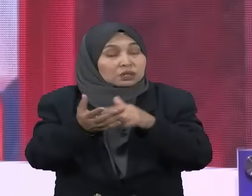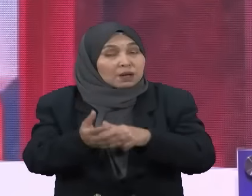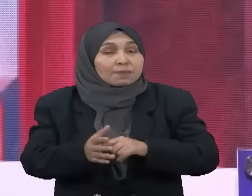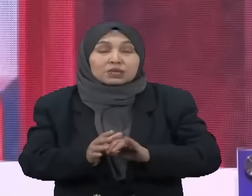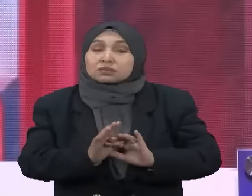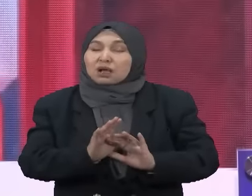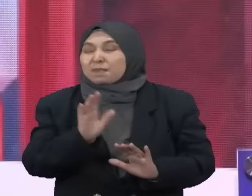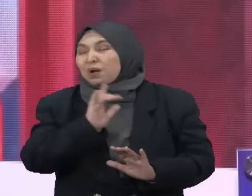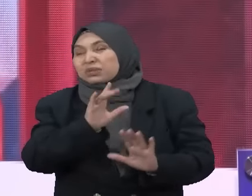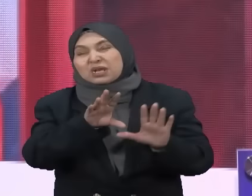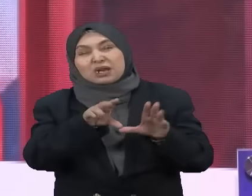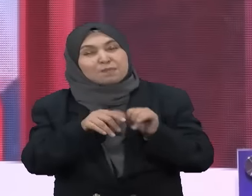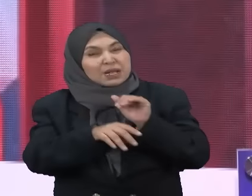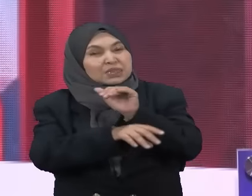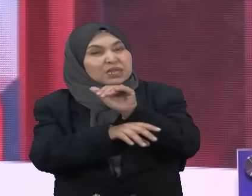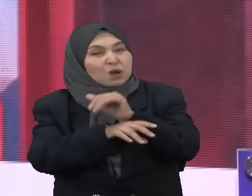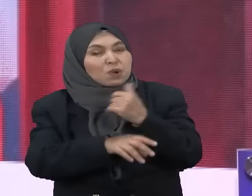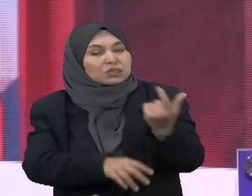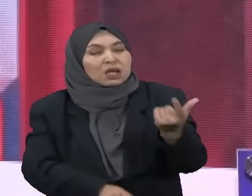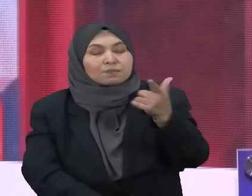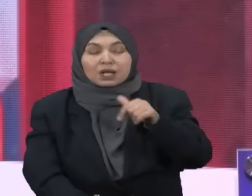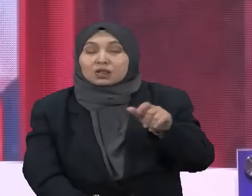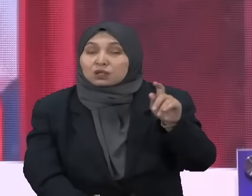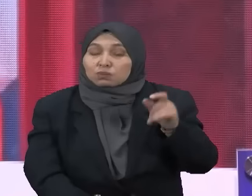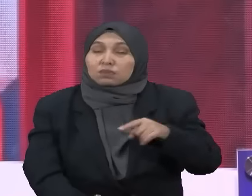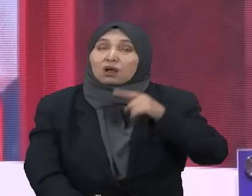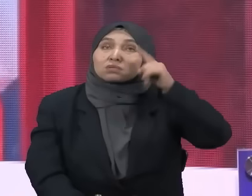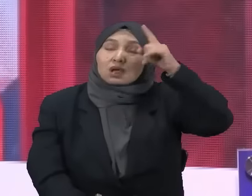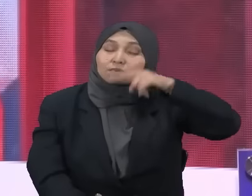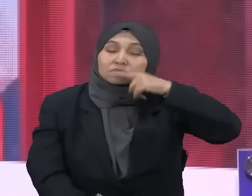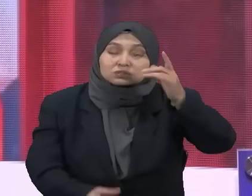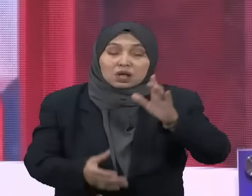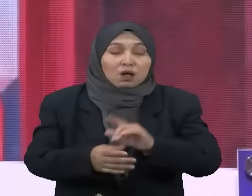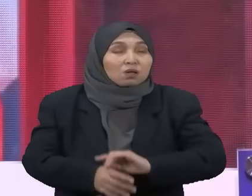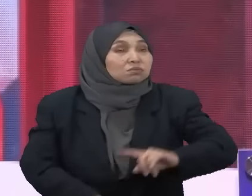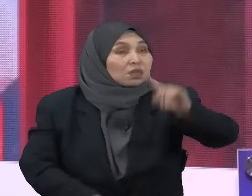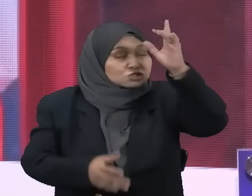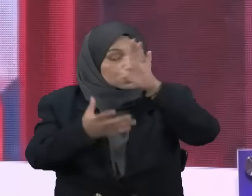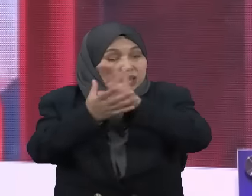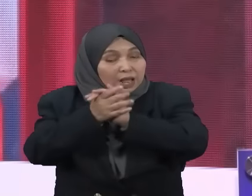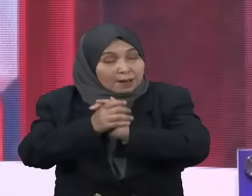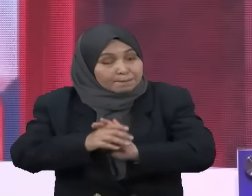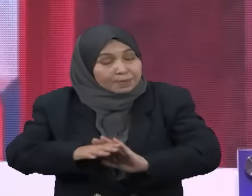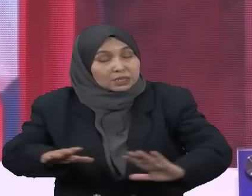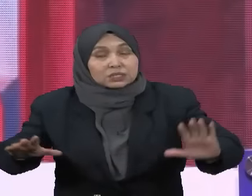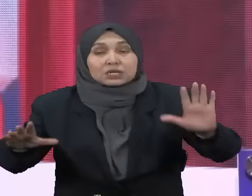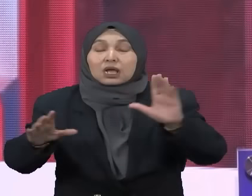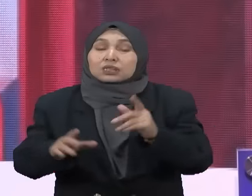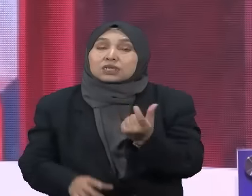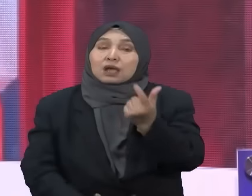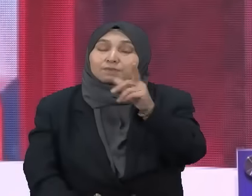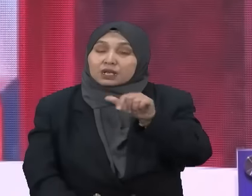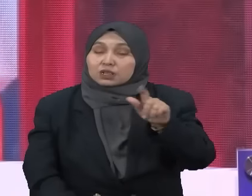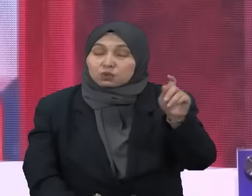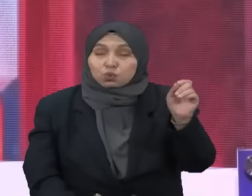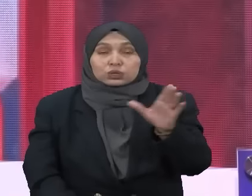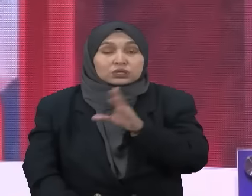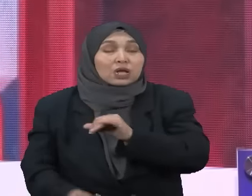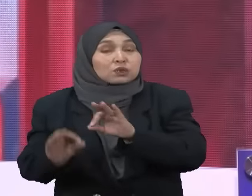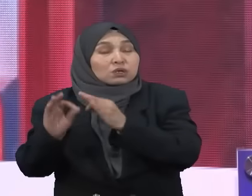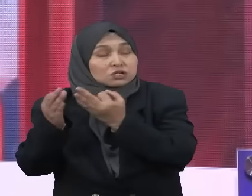menolak dakwah Nabi Lut alaihi salam, maka Allah Subhanahu wa taala menyebut kemudian kami selamatkannya dan pengikutnya kecuali